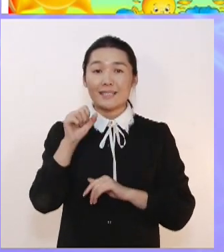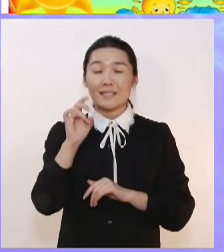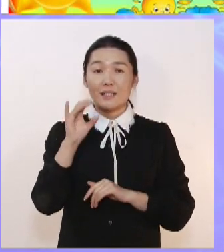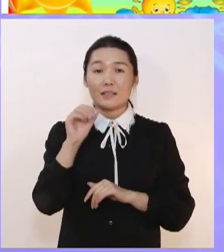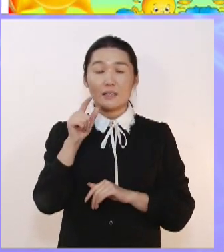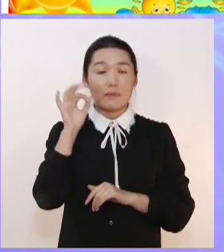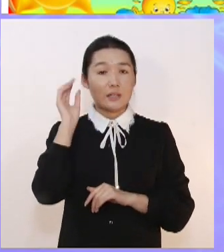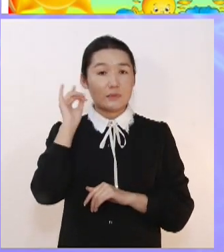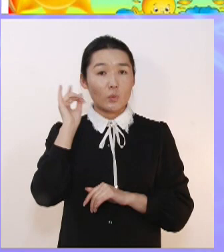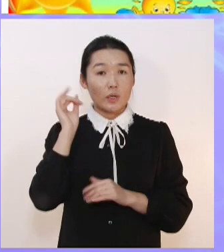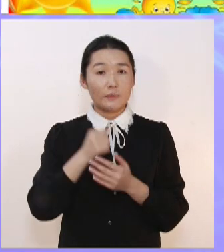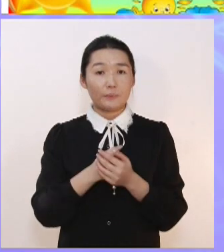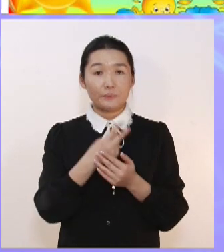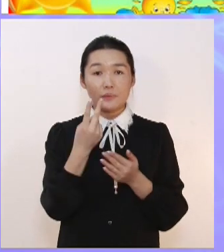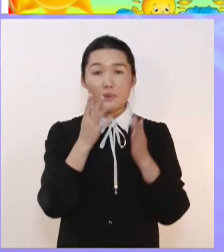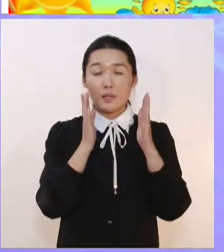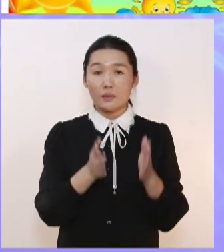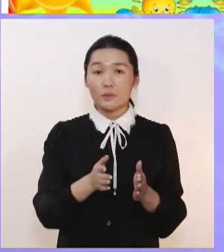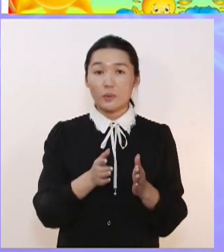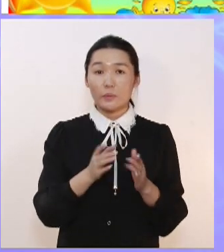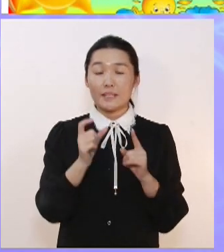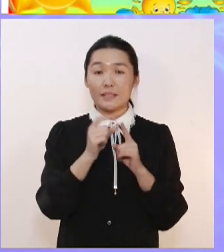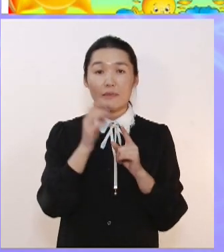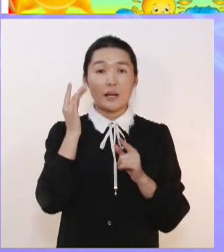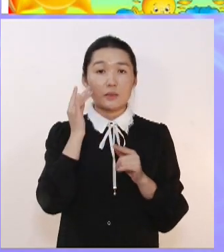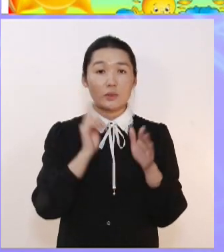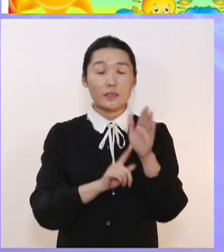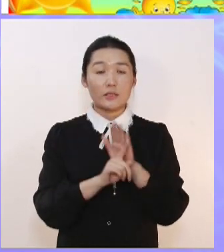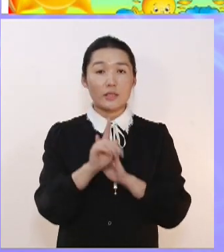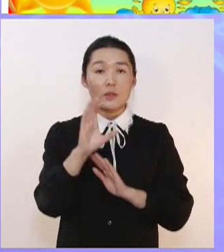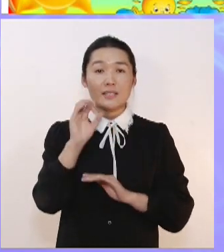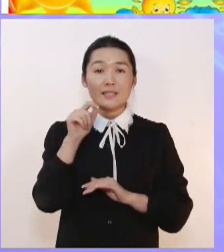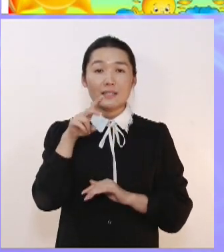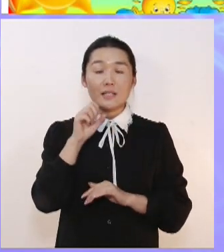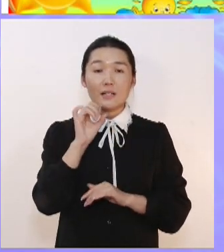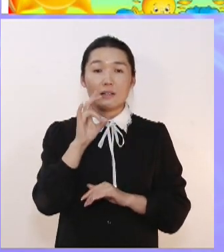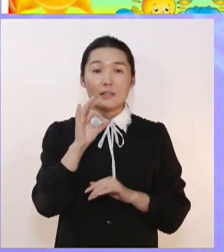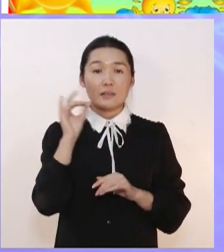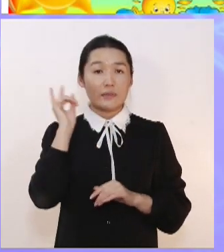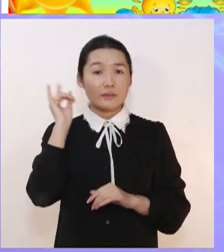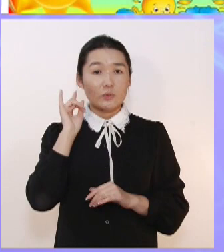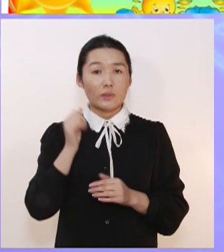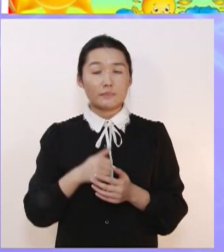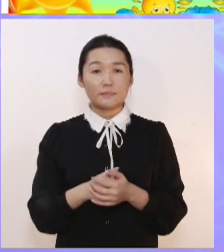звука. Второй столбик – слова, которые начинаются с согласного звука.